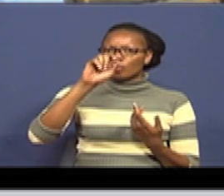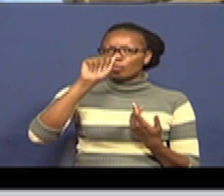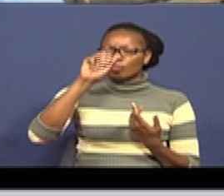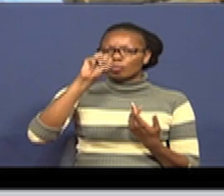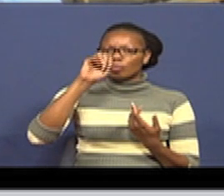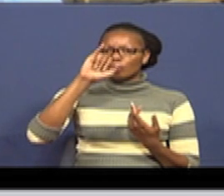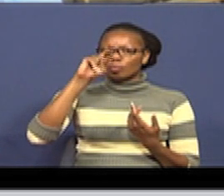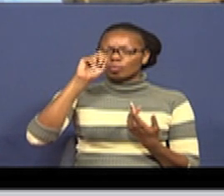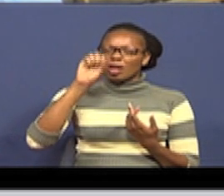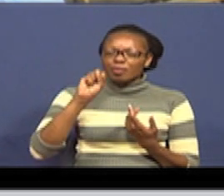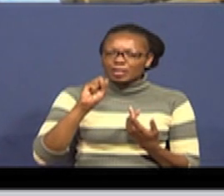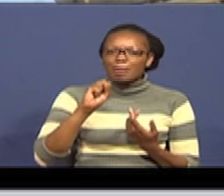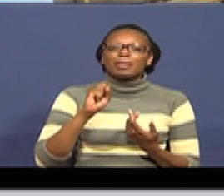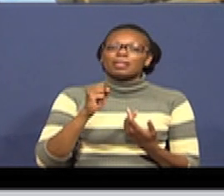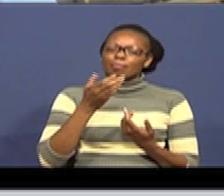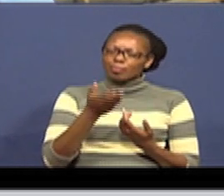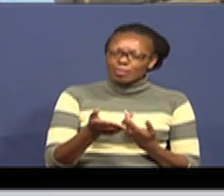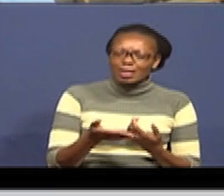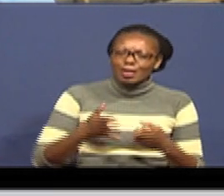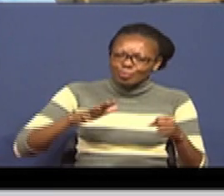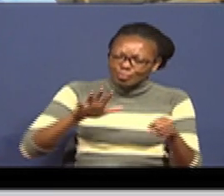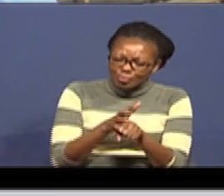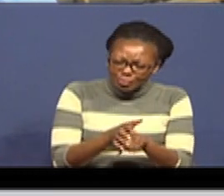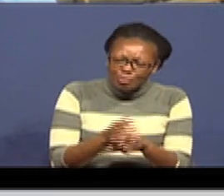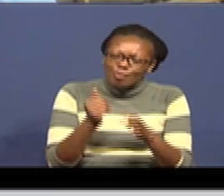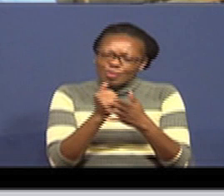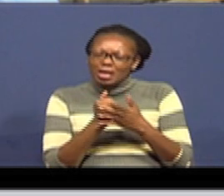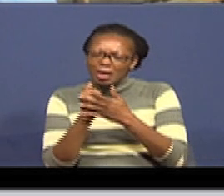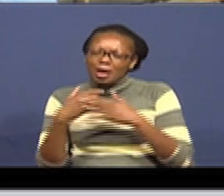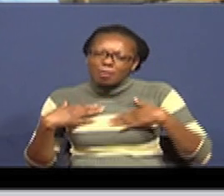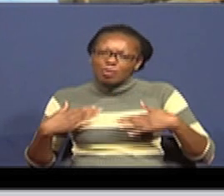kama vitamins imejaa ndani hapa. Iko na